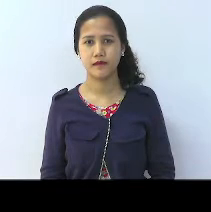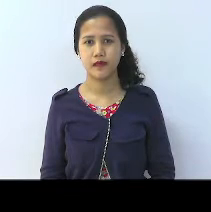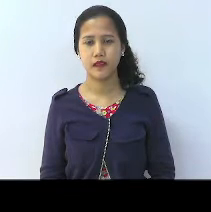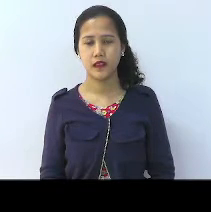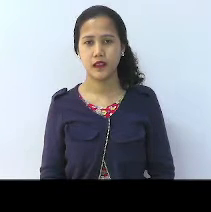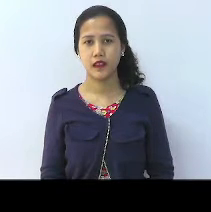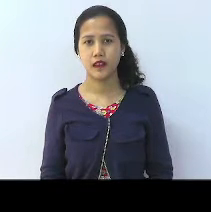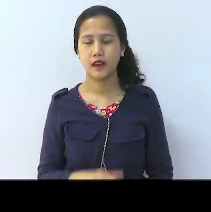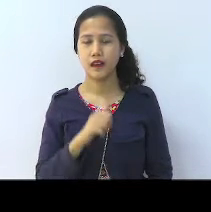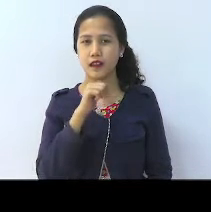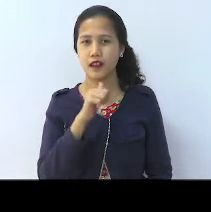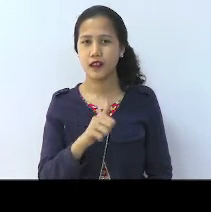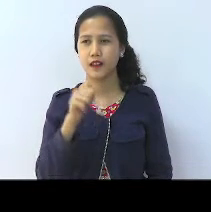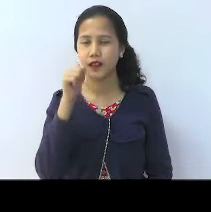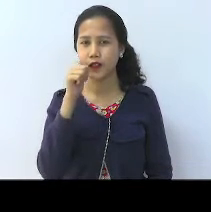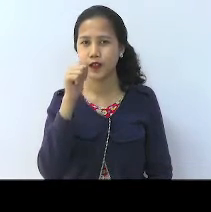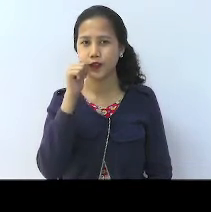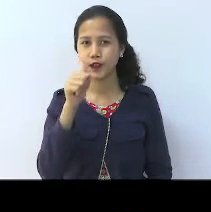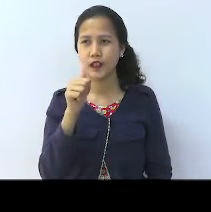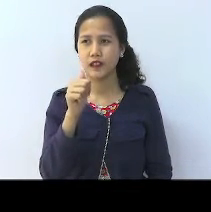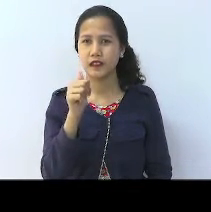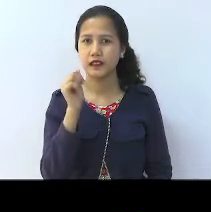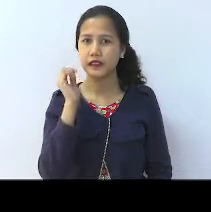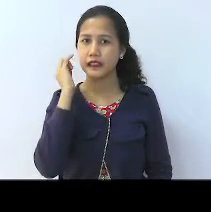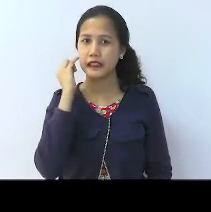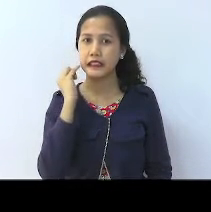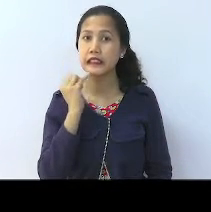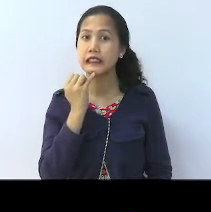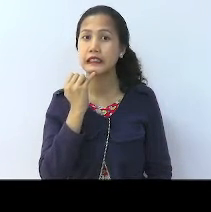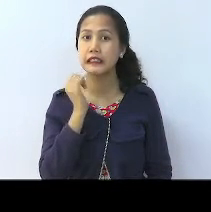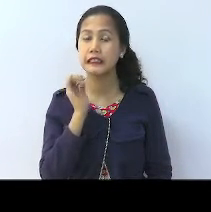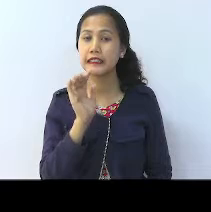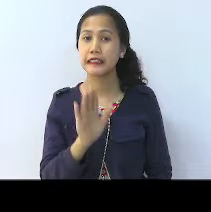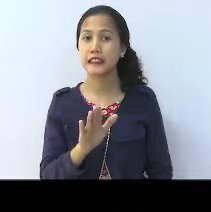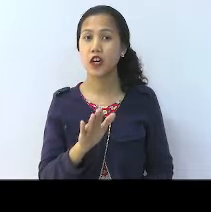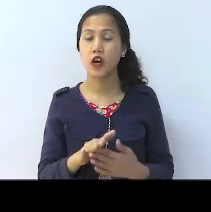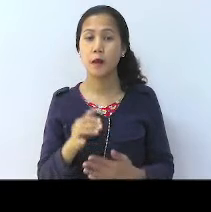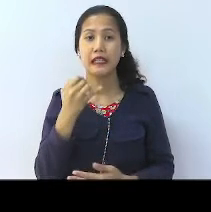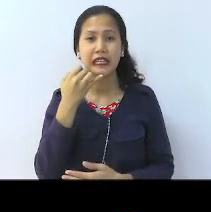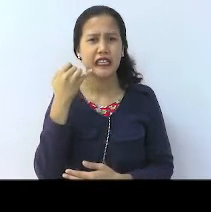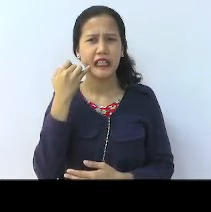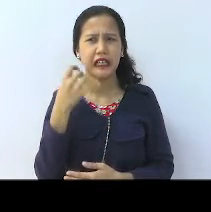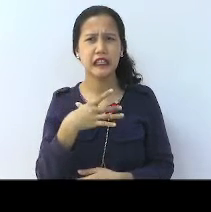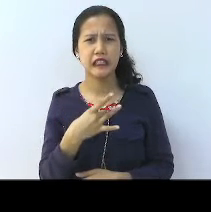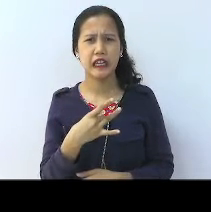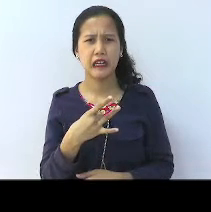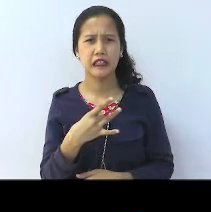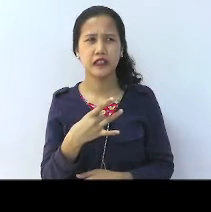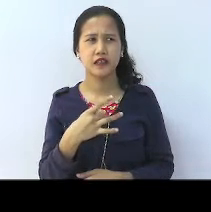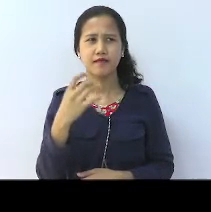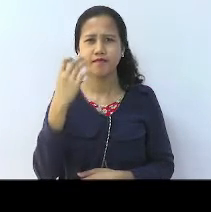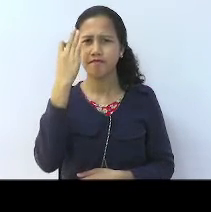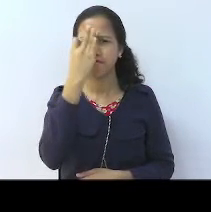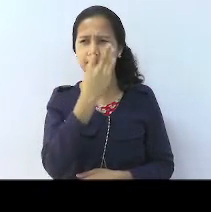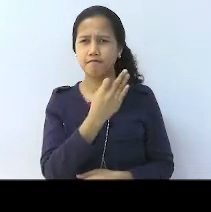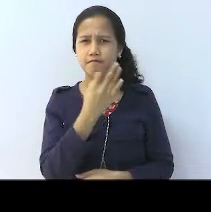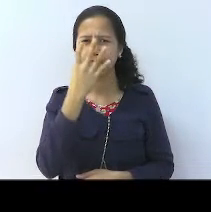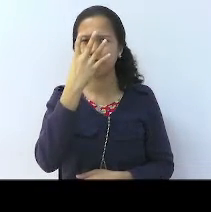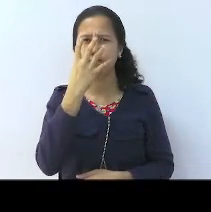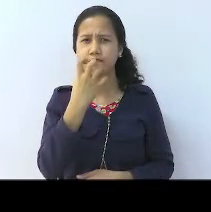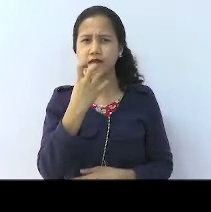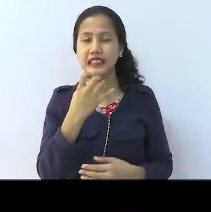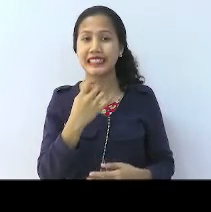ulo. Hindi po nakaganyan. Dapat po nakaganyan. Nakachinta. Straight ang likod. Yan.